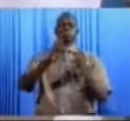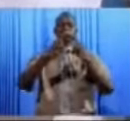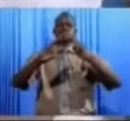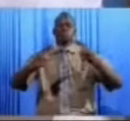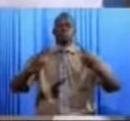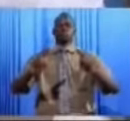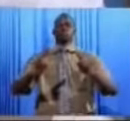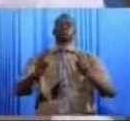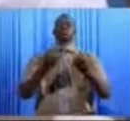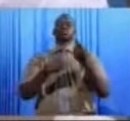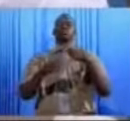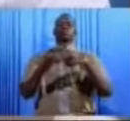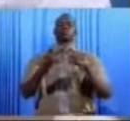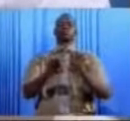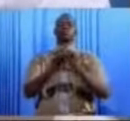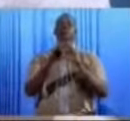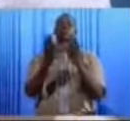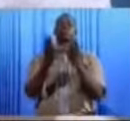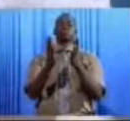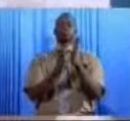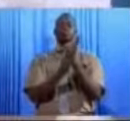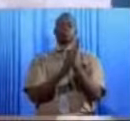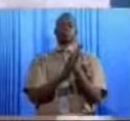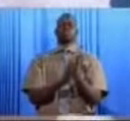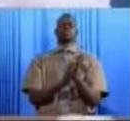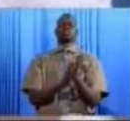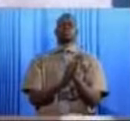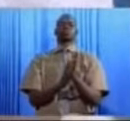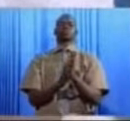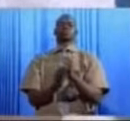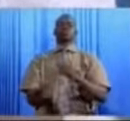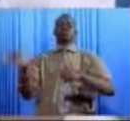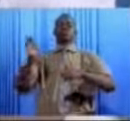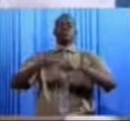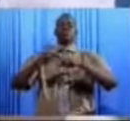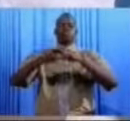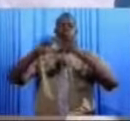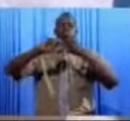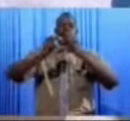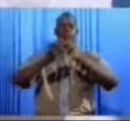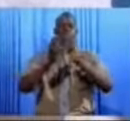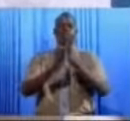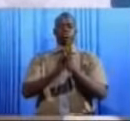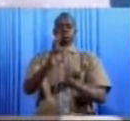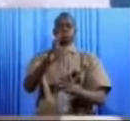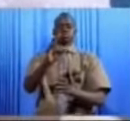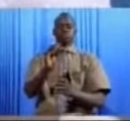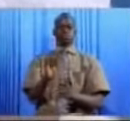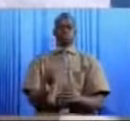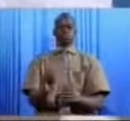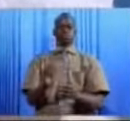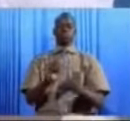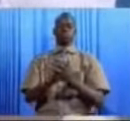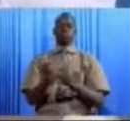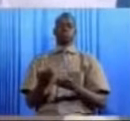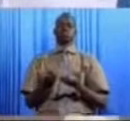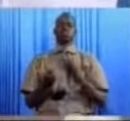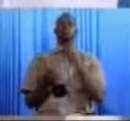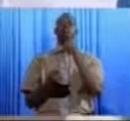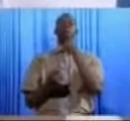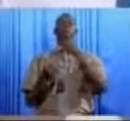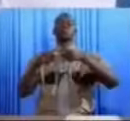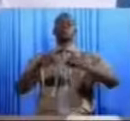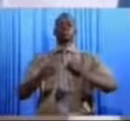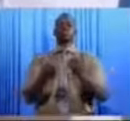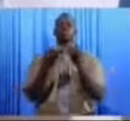diminue les limicoles qui ramène les écoles à de nomades écoles primaires publiques à 30 ce qui me dis qu'est une nous laisse